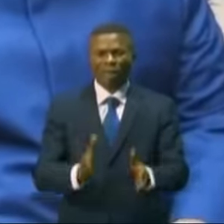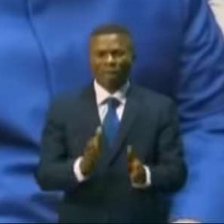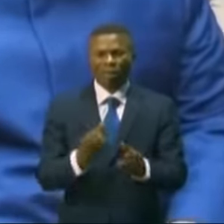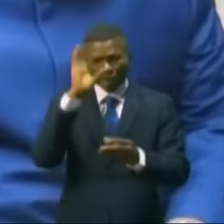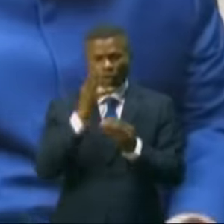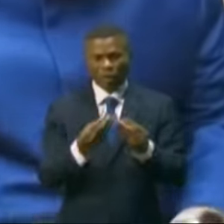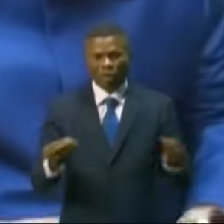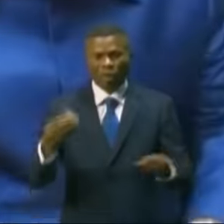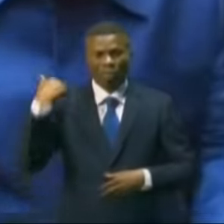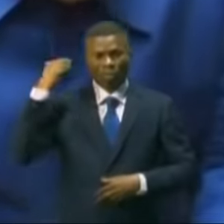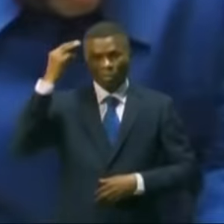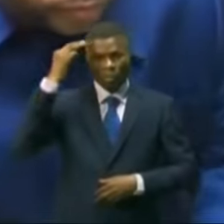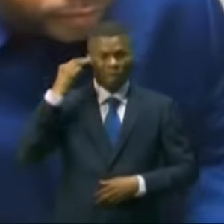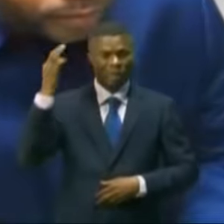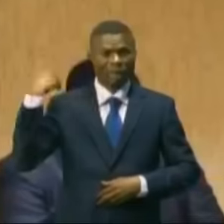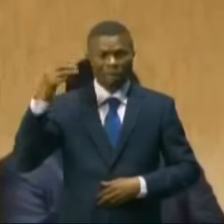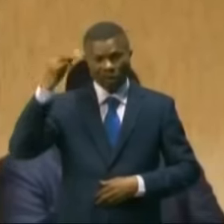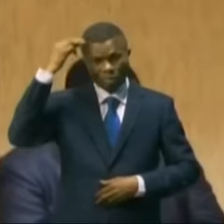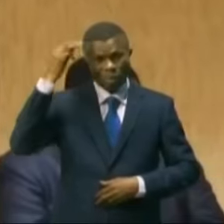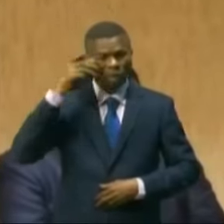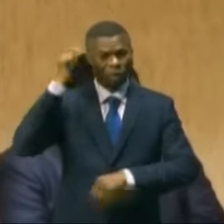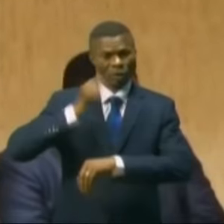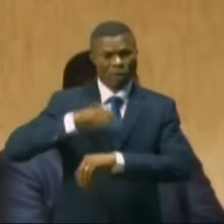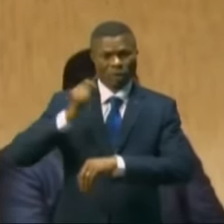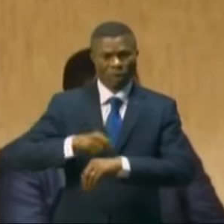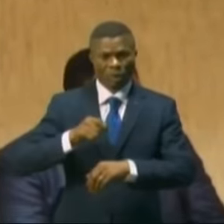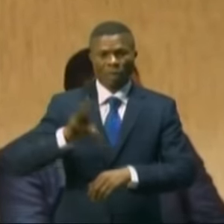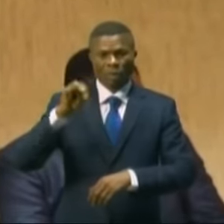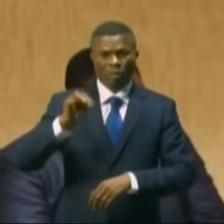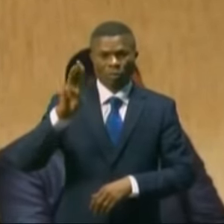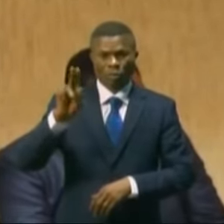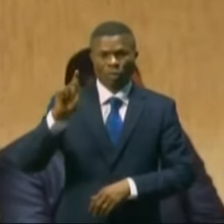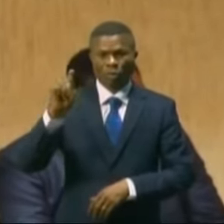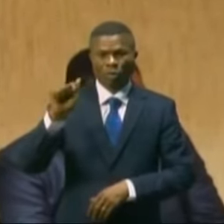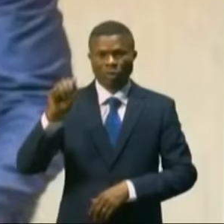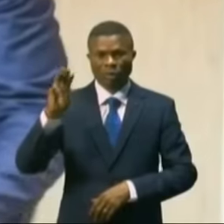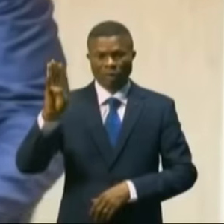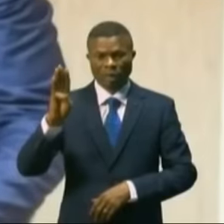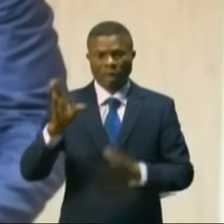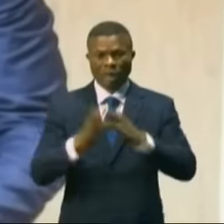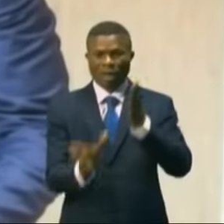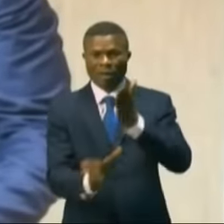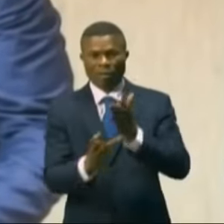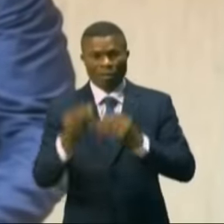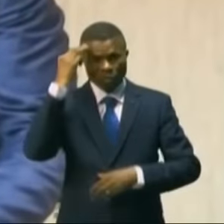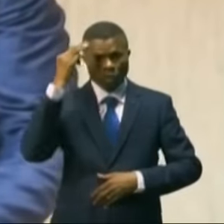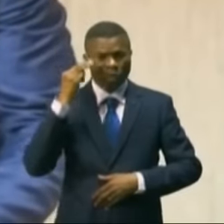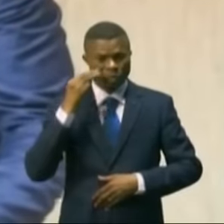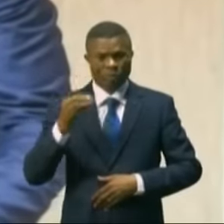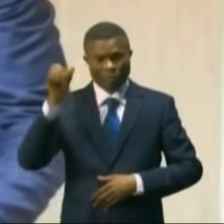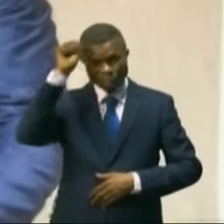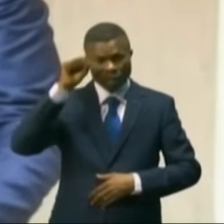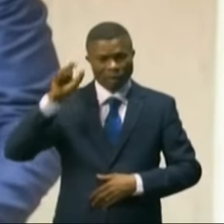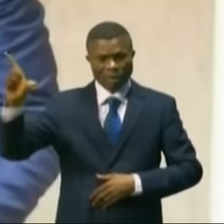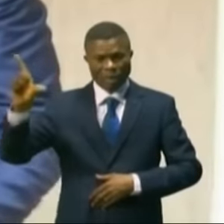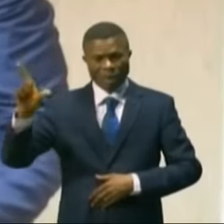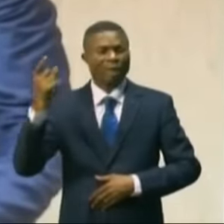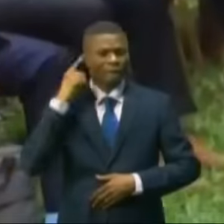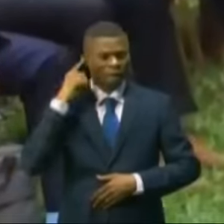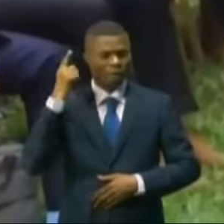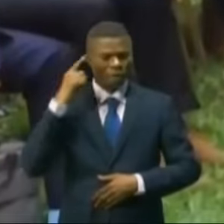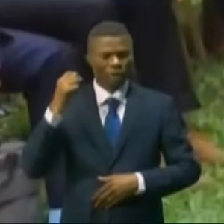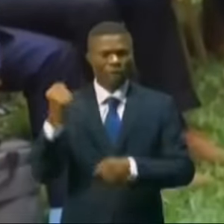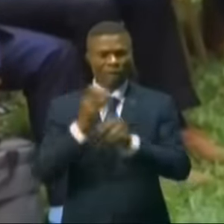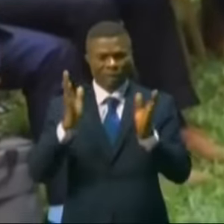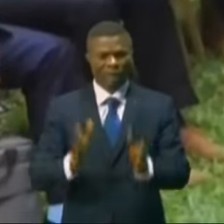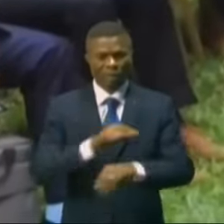ministre d'État, ministre de la Justice, Constant Moutamba Tungunga, avec son vice-ministre Samuel Mbemba, était à l'écoute du